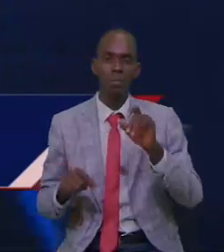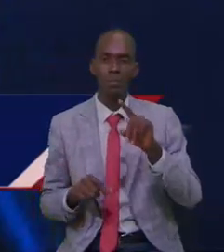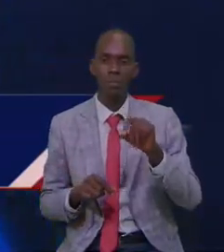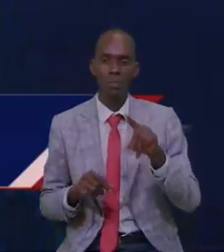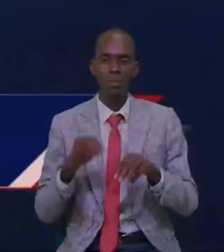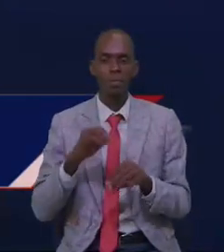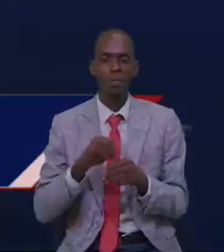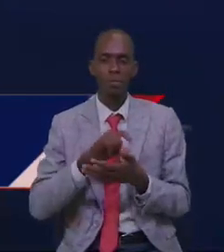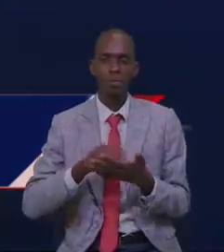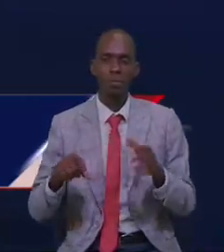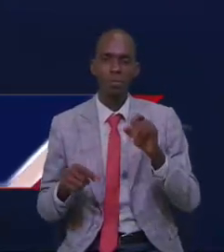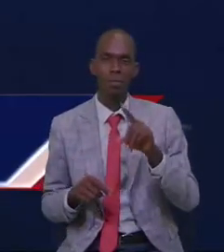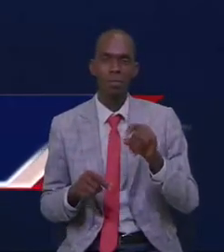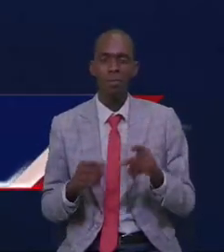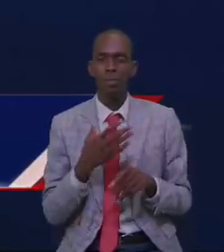Verset 11 dit,